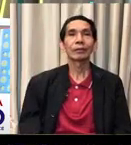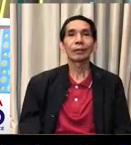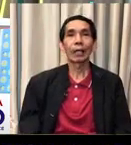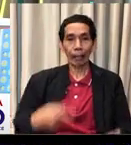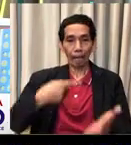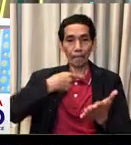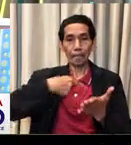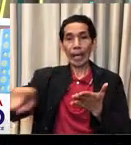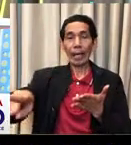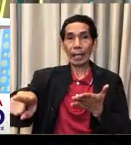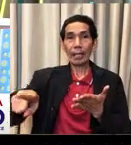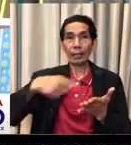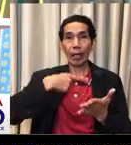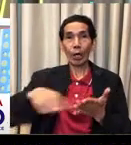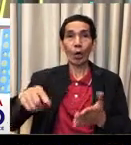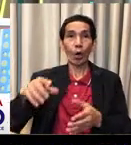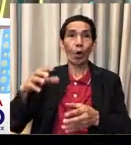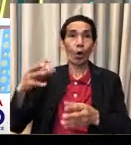nagbayad sila ng obligasyon.